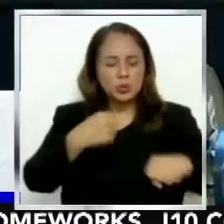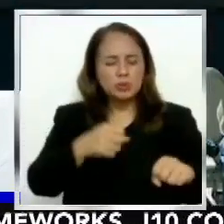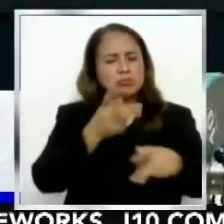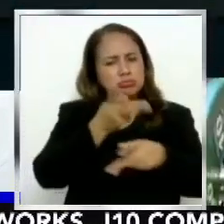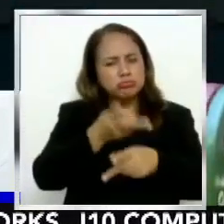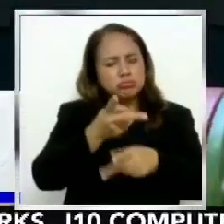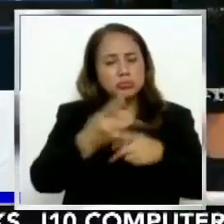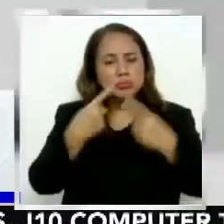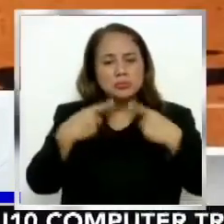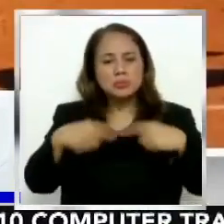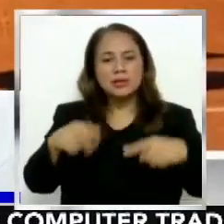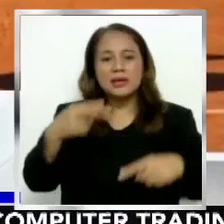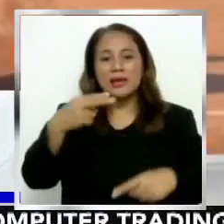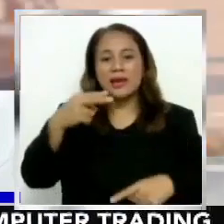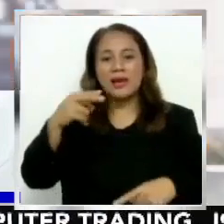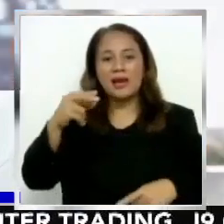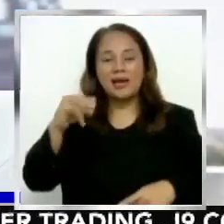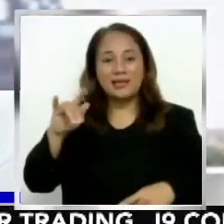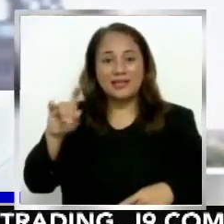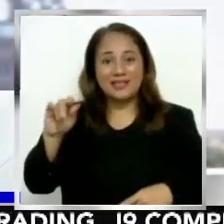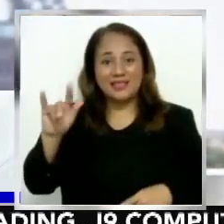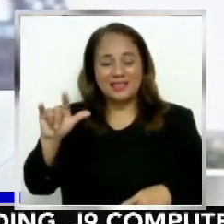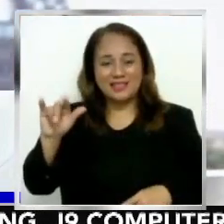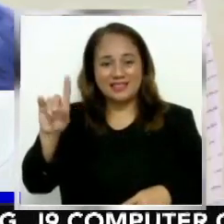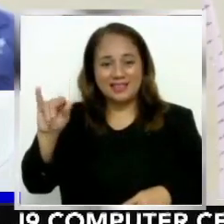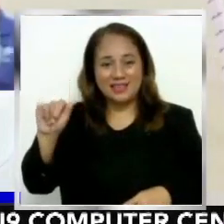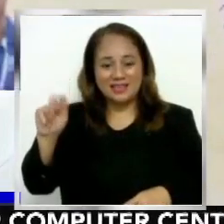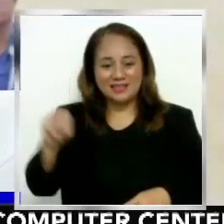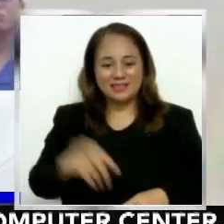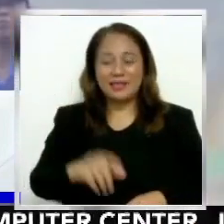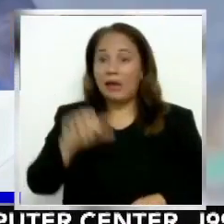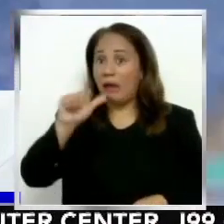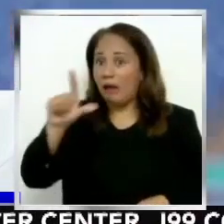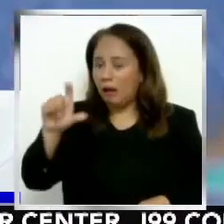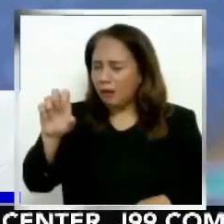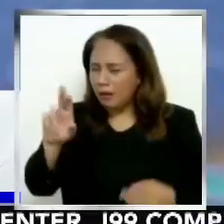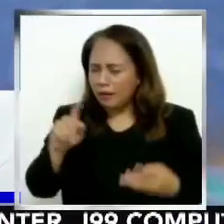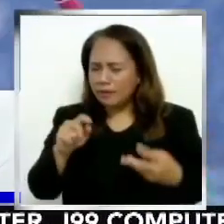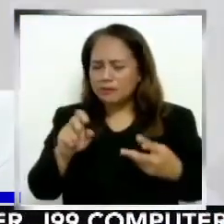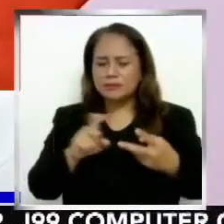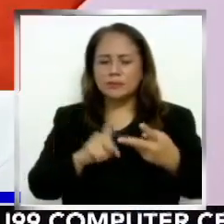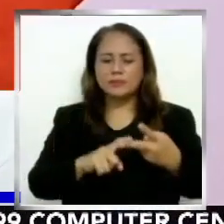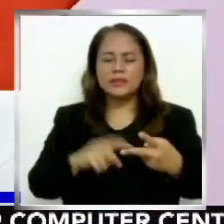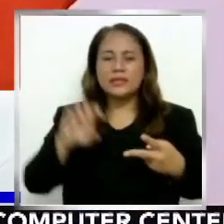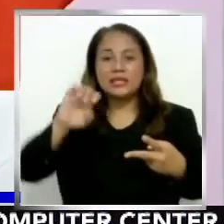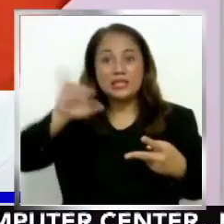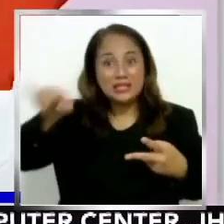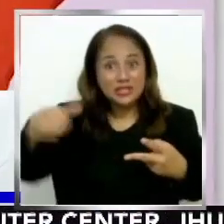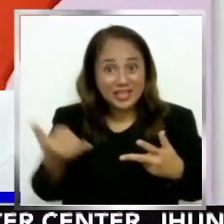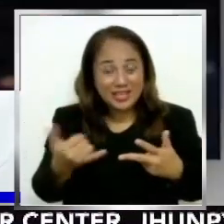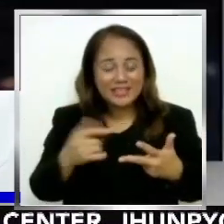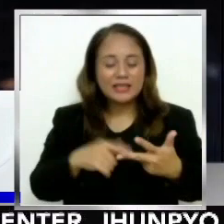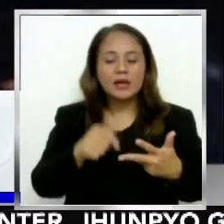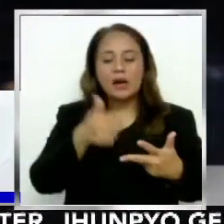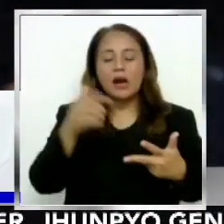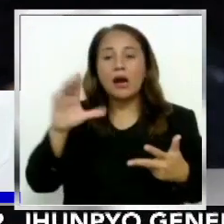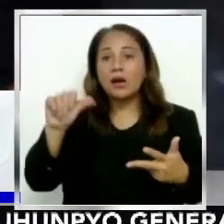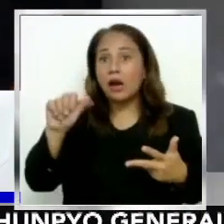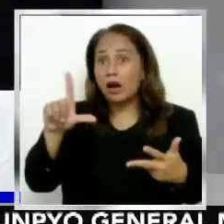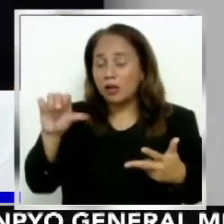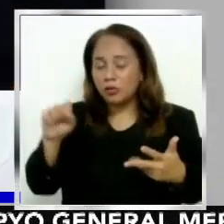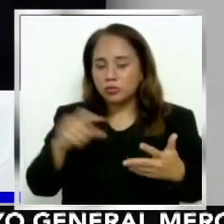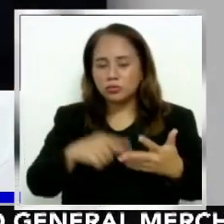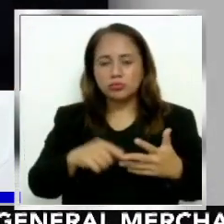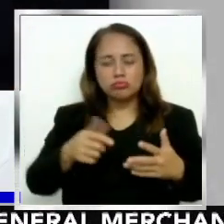Heidi Lynn Diaz, Alex Ayala, EJ Obuena at Carlos Yulo na nakakuha ng mga